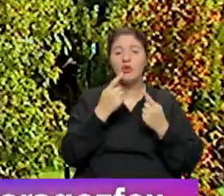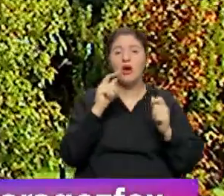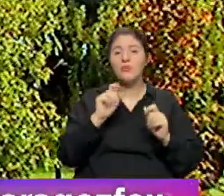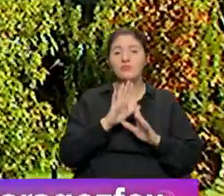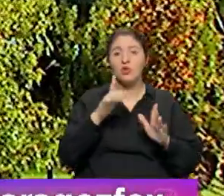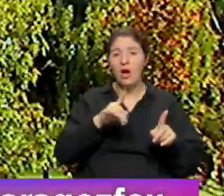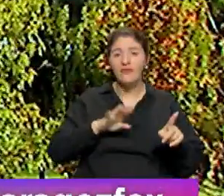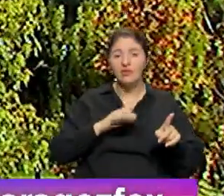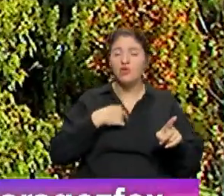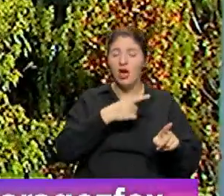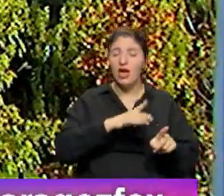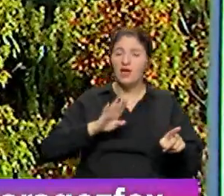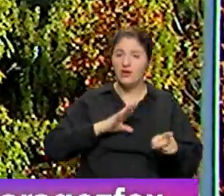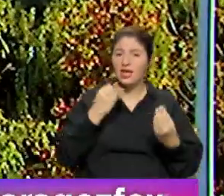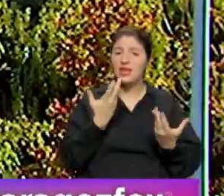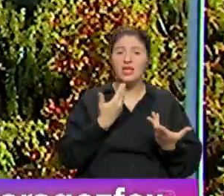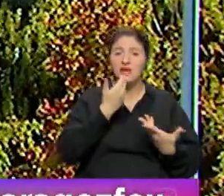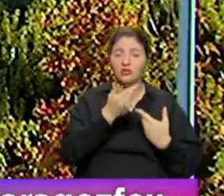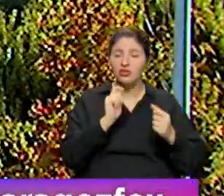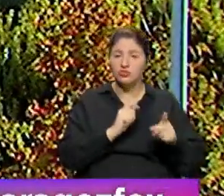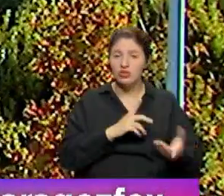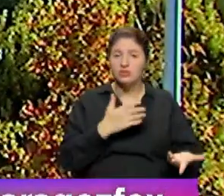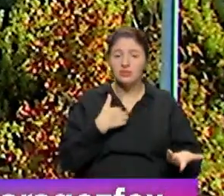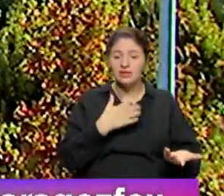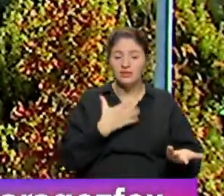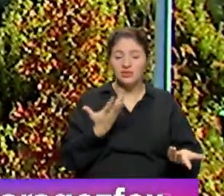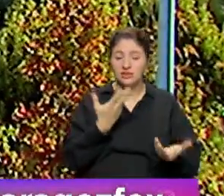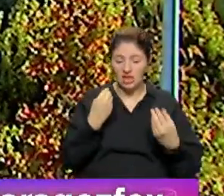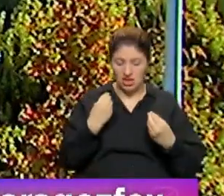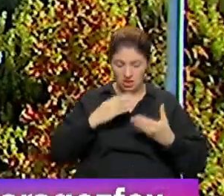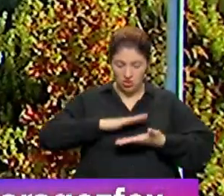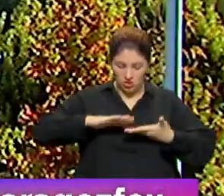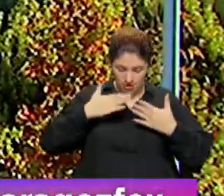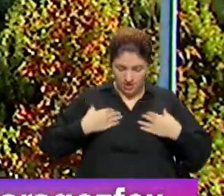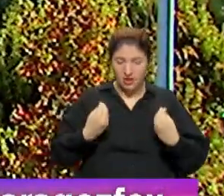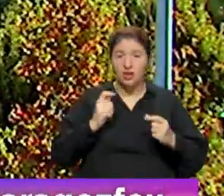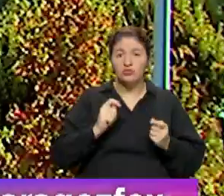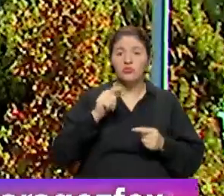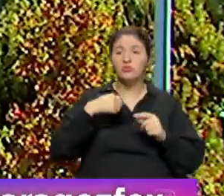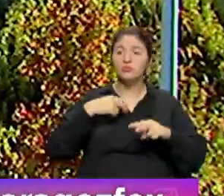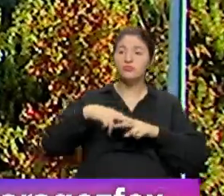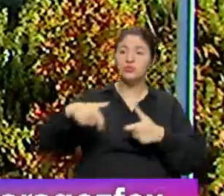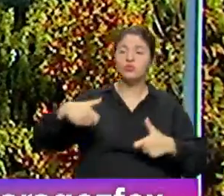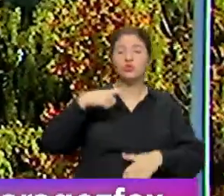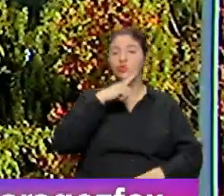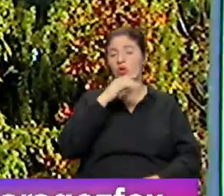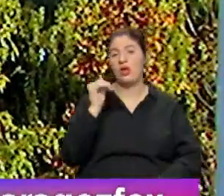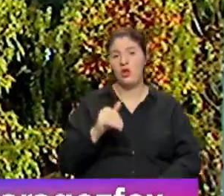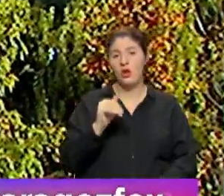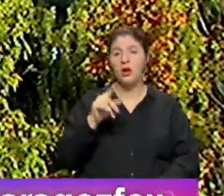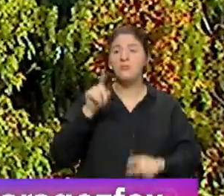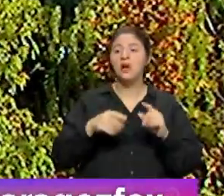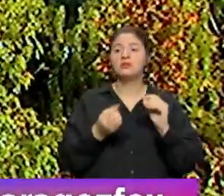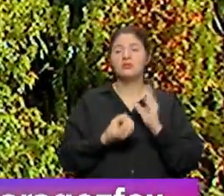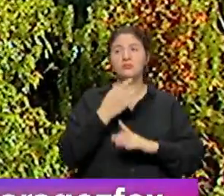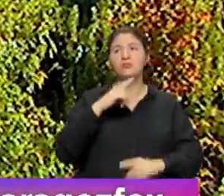evlat Biz o evlada iyiliği nasıl anlatacağız biz kendimizi nasıl iyileştireceğim başlığımız zor geliyor Bazı